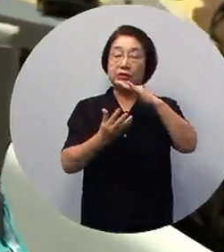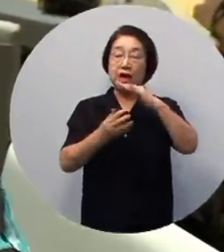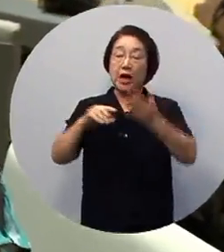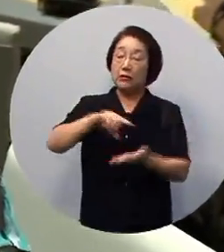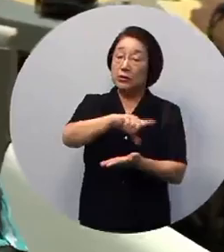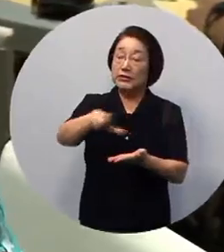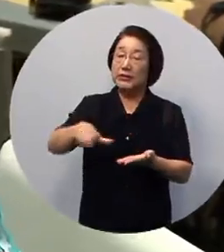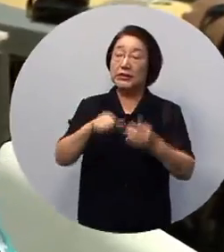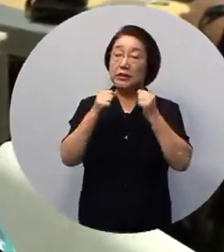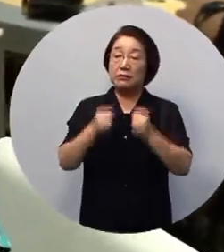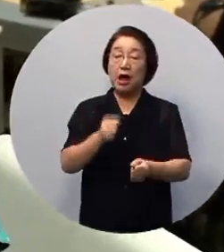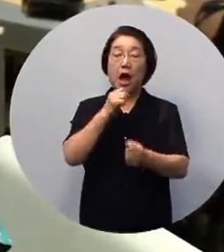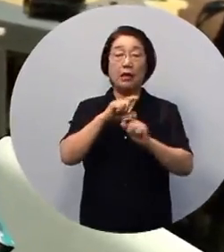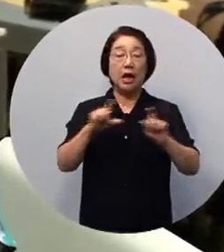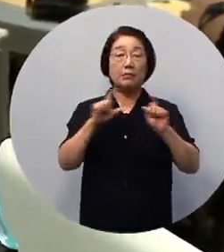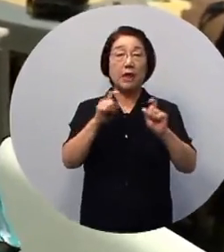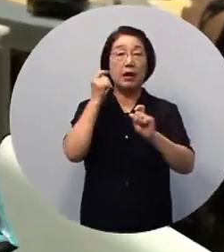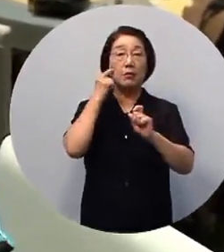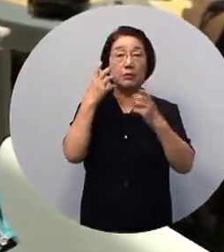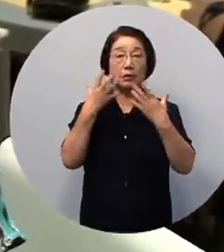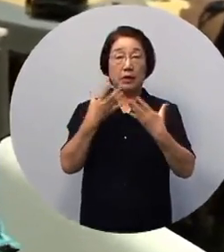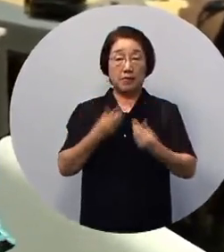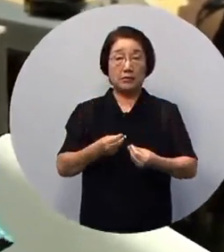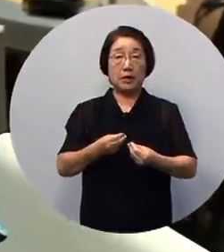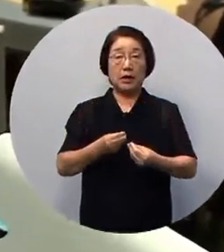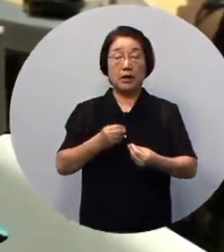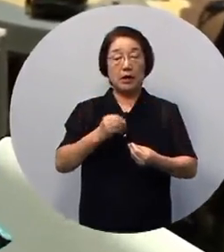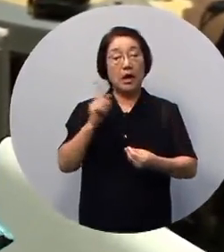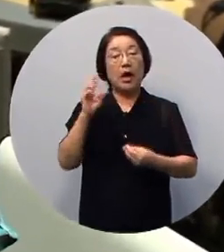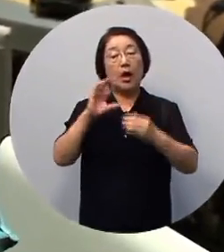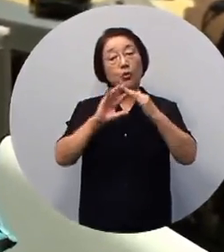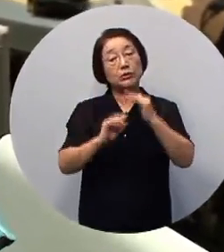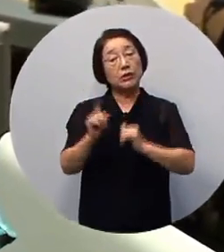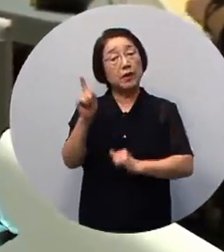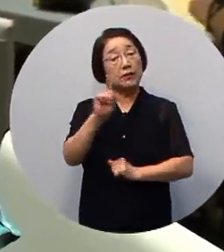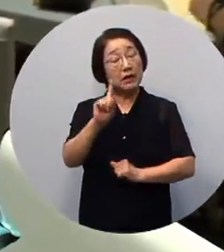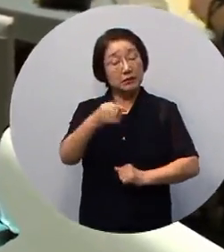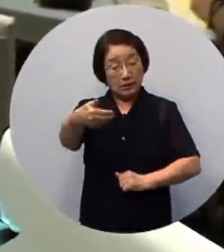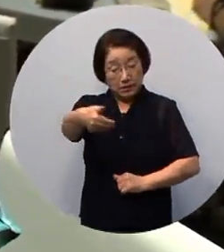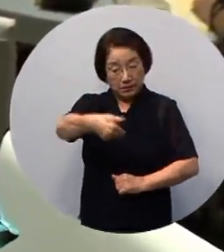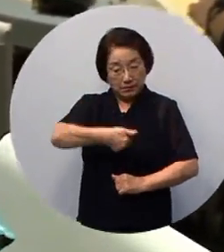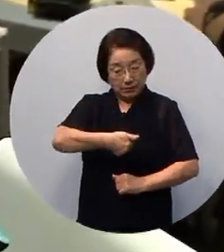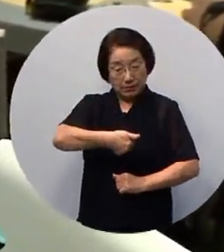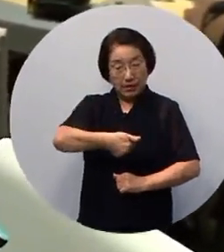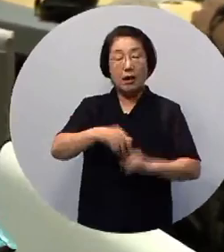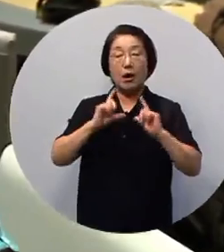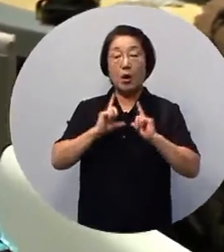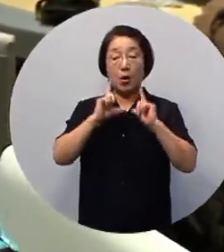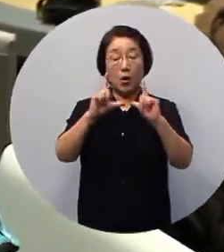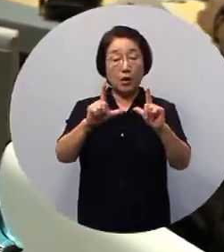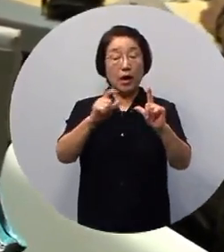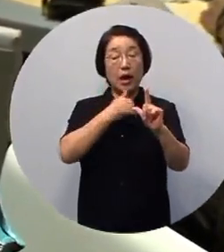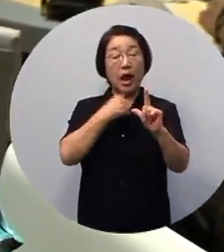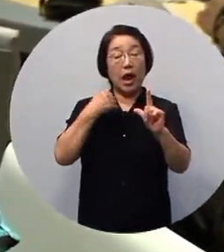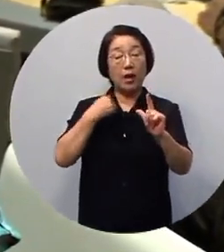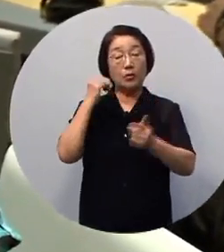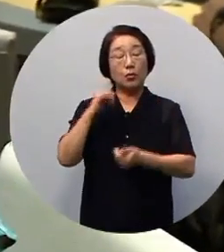を改めて藤沢とは何ですかって聞かれると、意外とこう答えられることもあるんですけれ